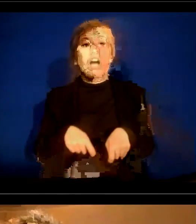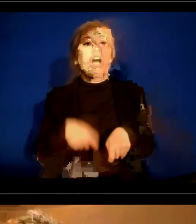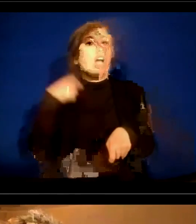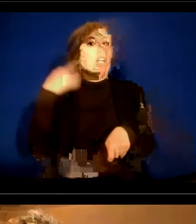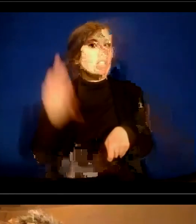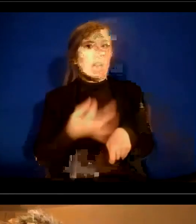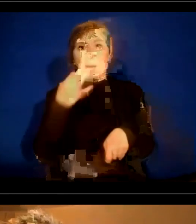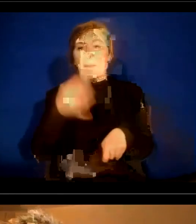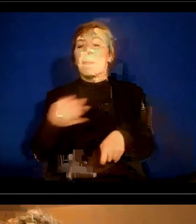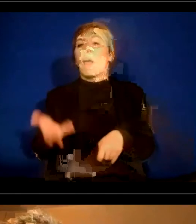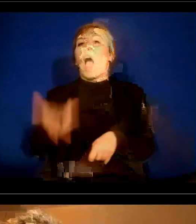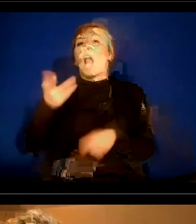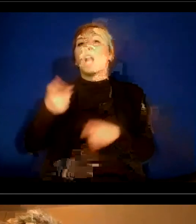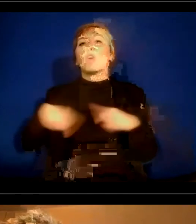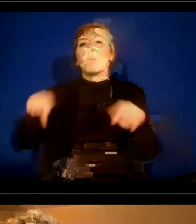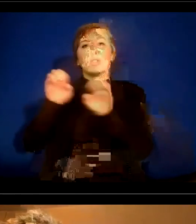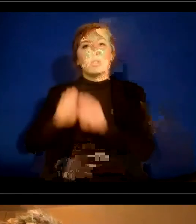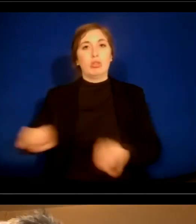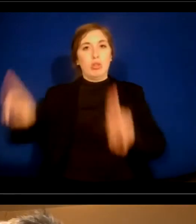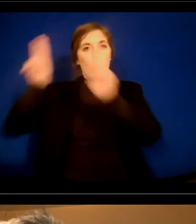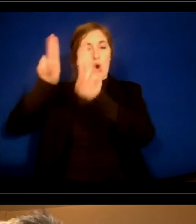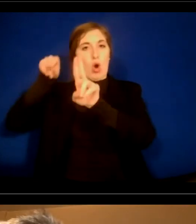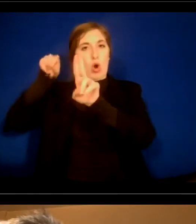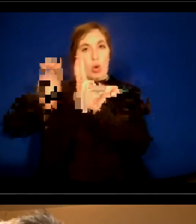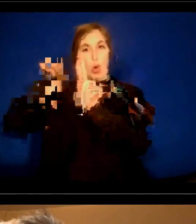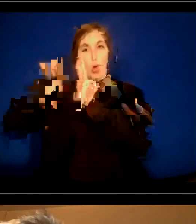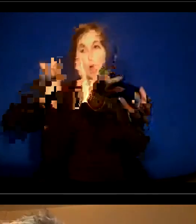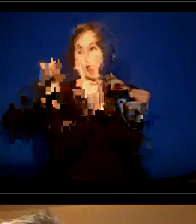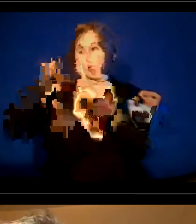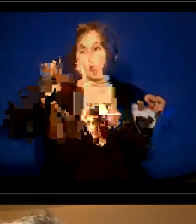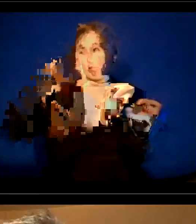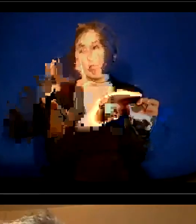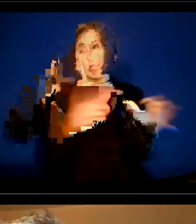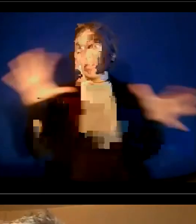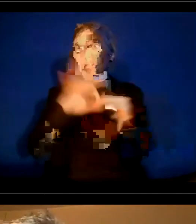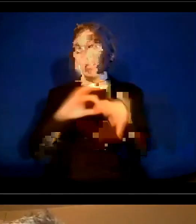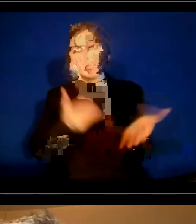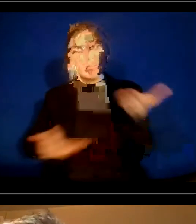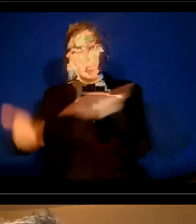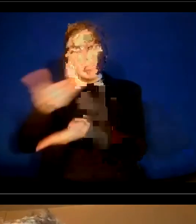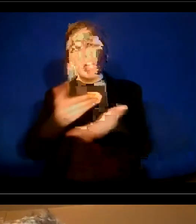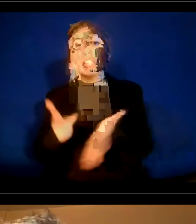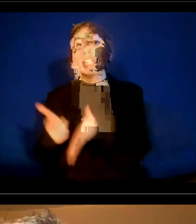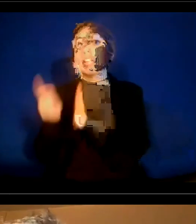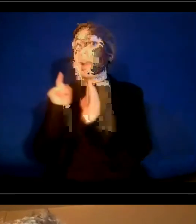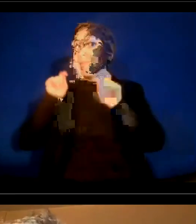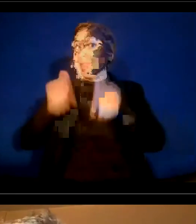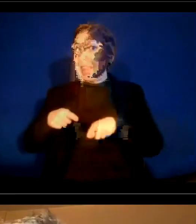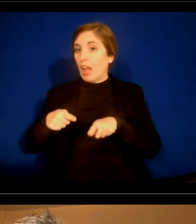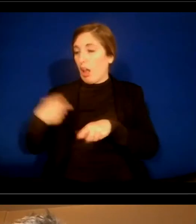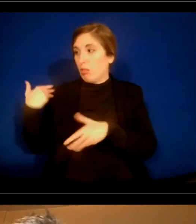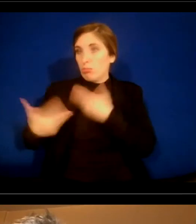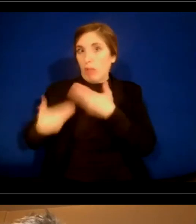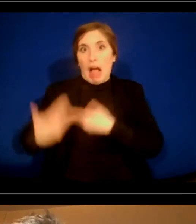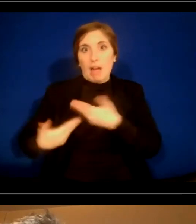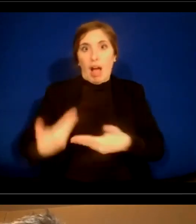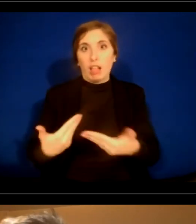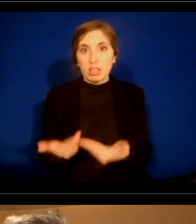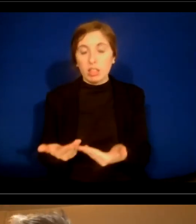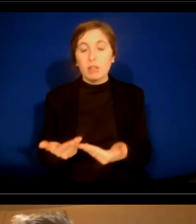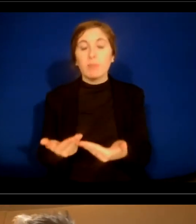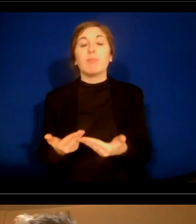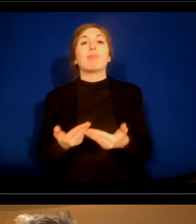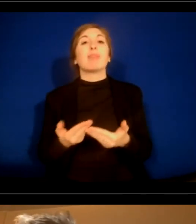rifugiati ucraini che intendono lavorare su diritti di qualsivoglia natura, ma anche economico, per formarsi e per dare